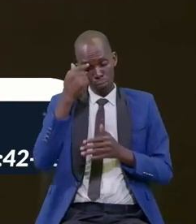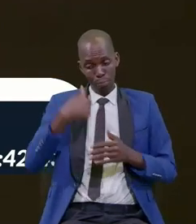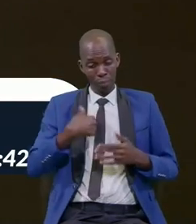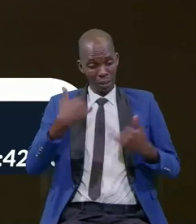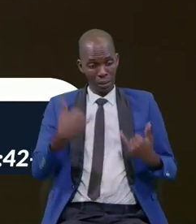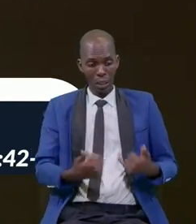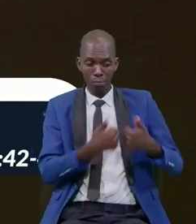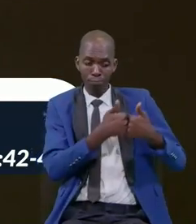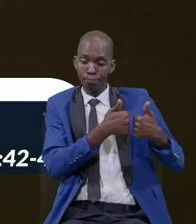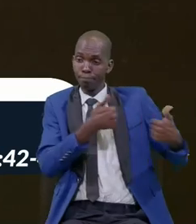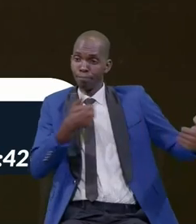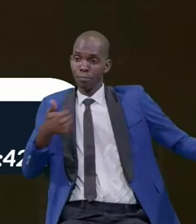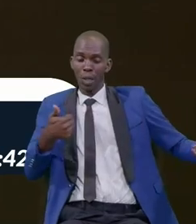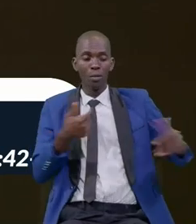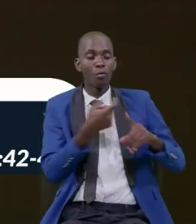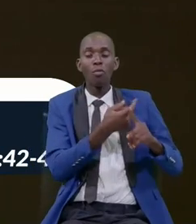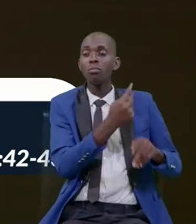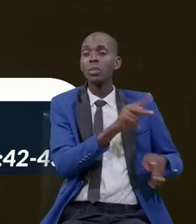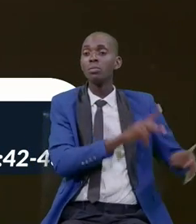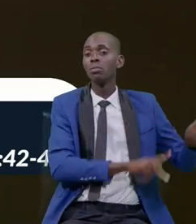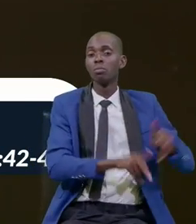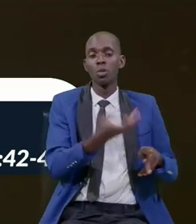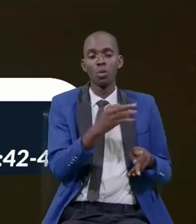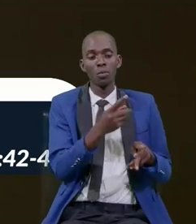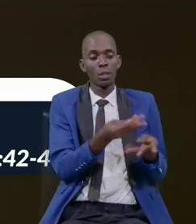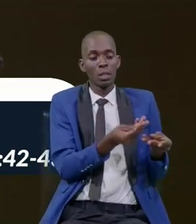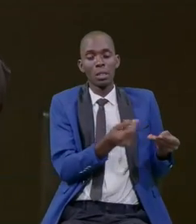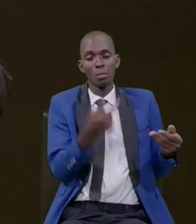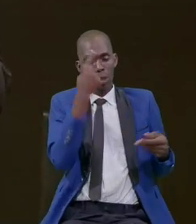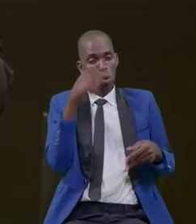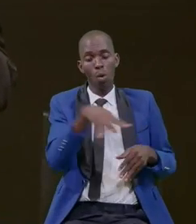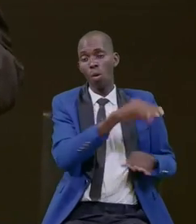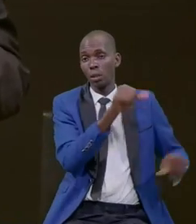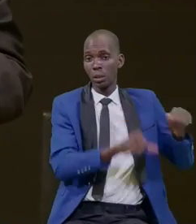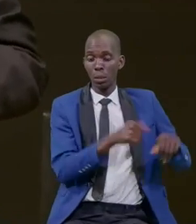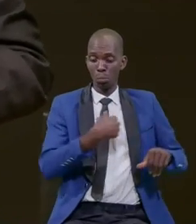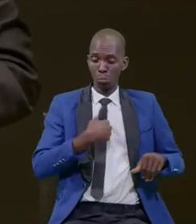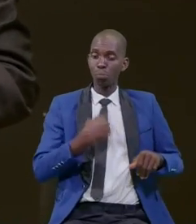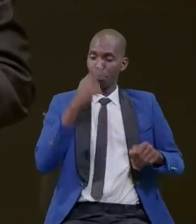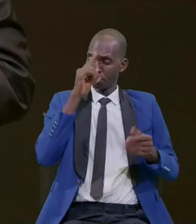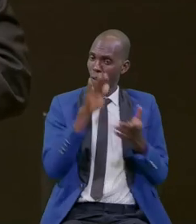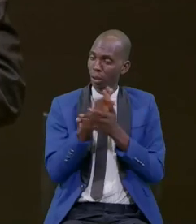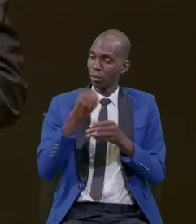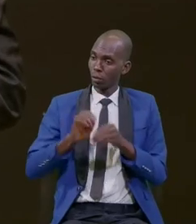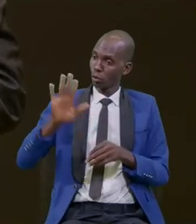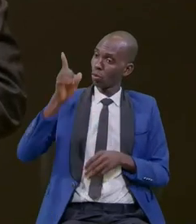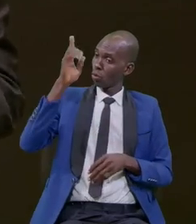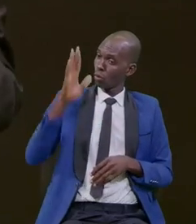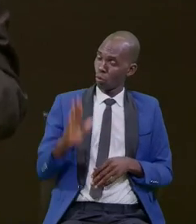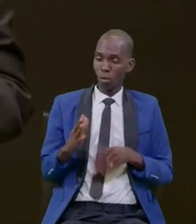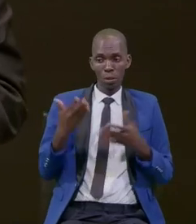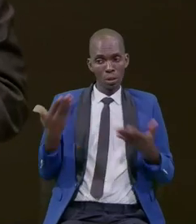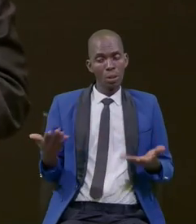sauvée parce qu'elle s'était séparée par conviction et par confession, elle s'est séparée de